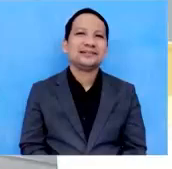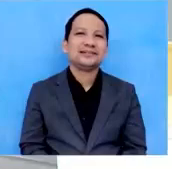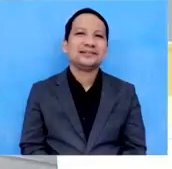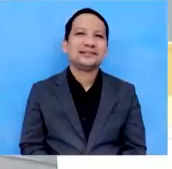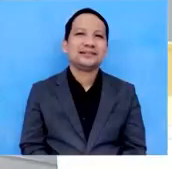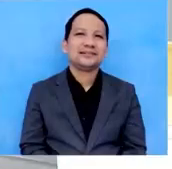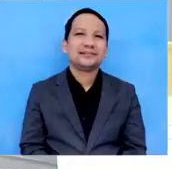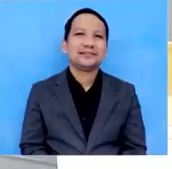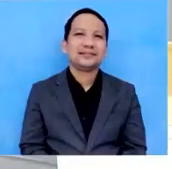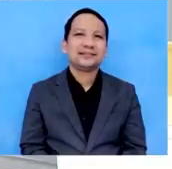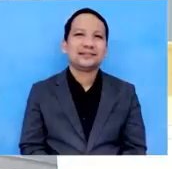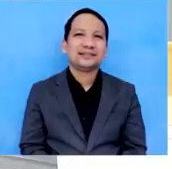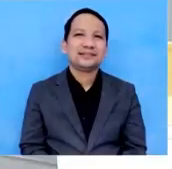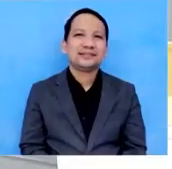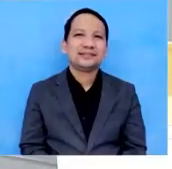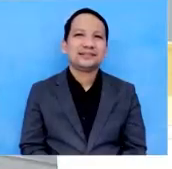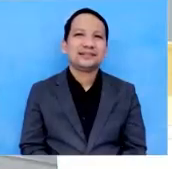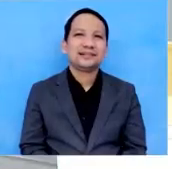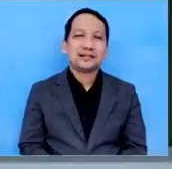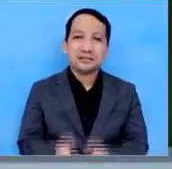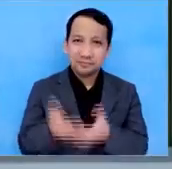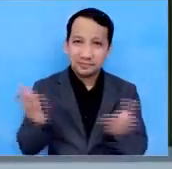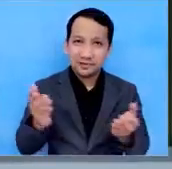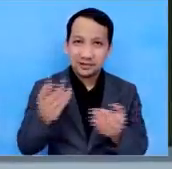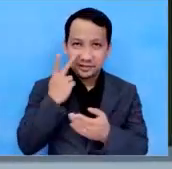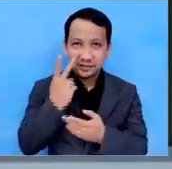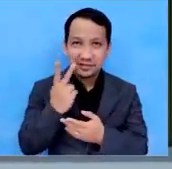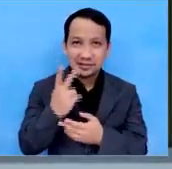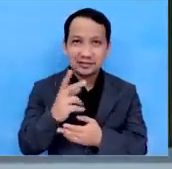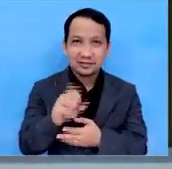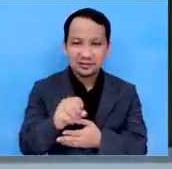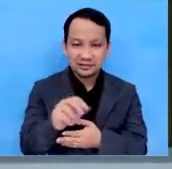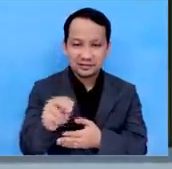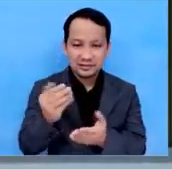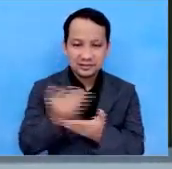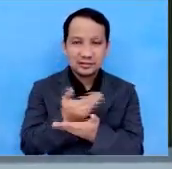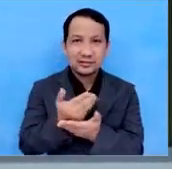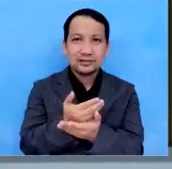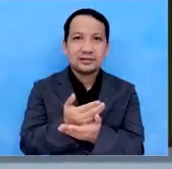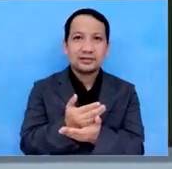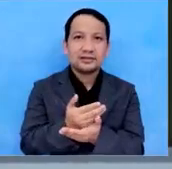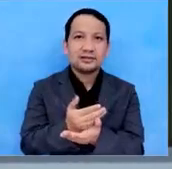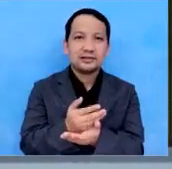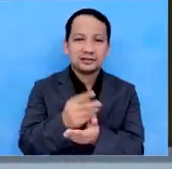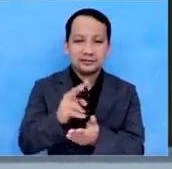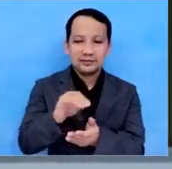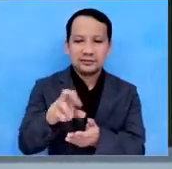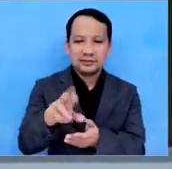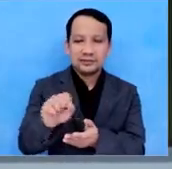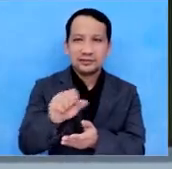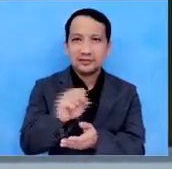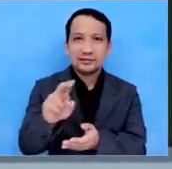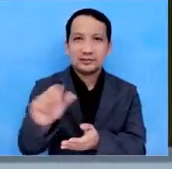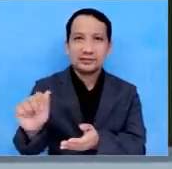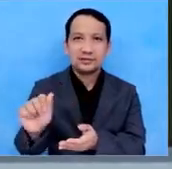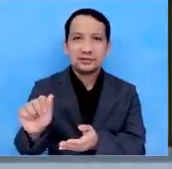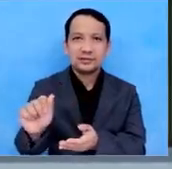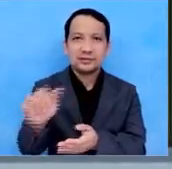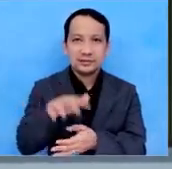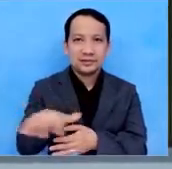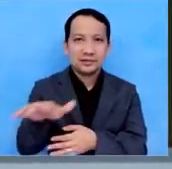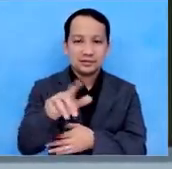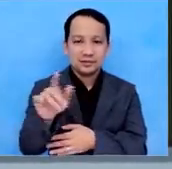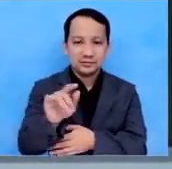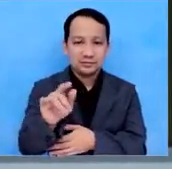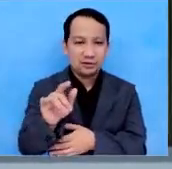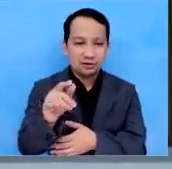sana? Yes, pwede niyo pong mapakinggan ang newest single ko under Viker Records na Sana on all digital music platforms. And